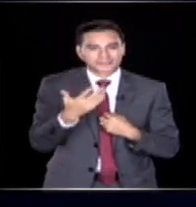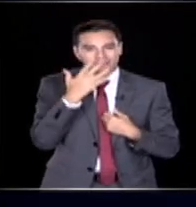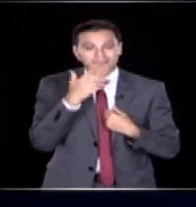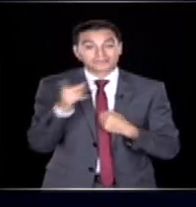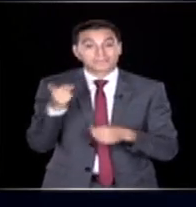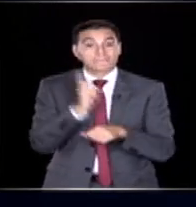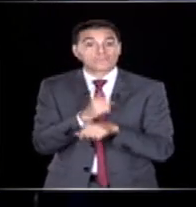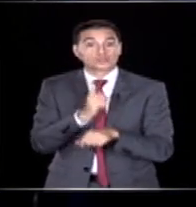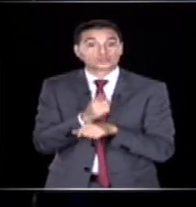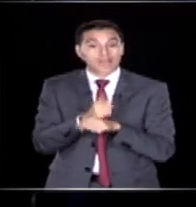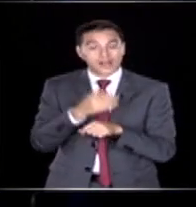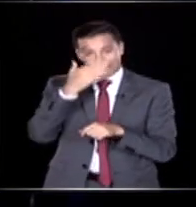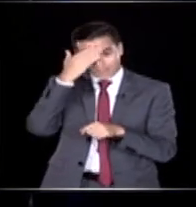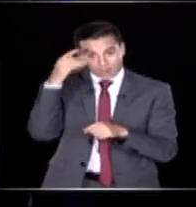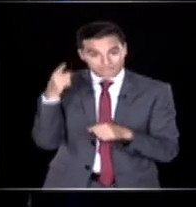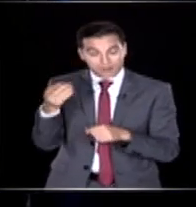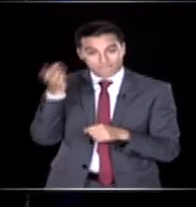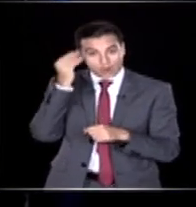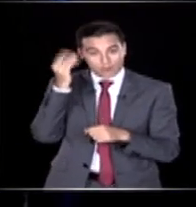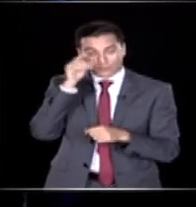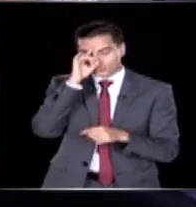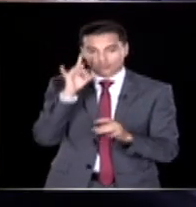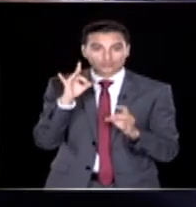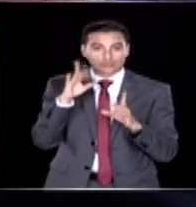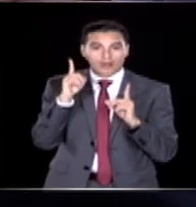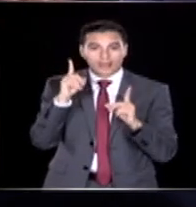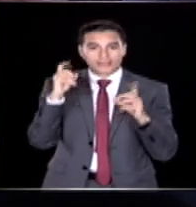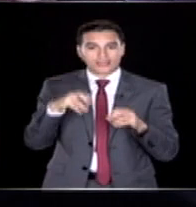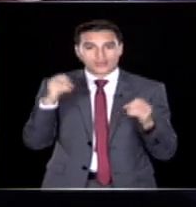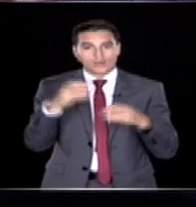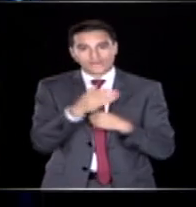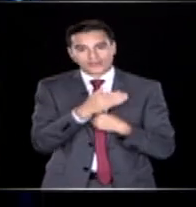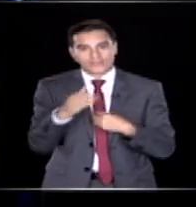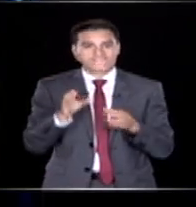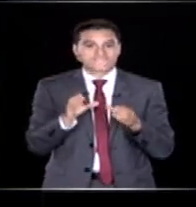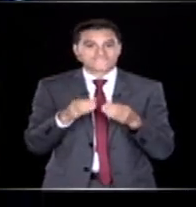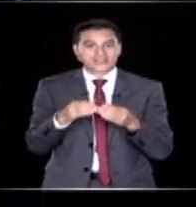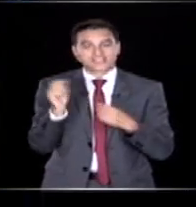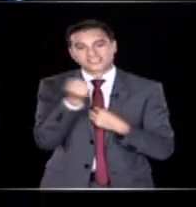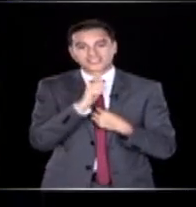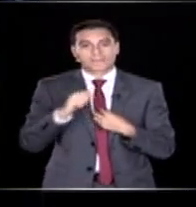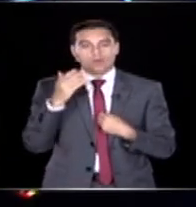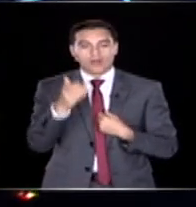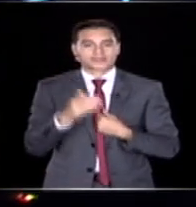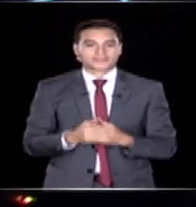فني عنده معلومات وعنده خبره، بتمنى لكم كل التوفيق. نحيي كلنا فريق تمر عالي.